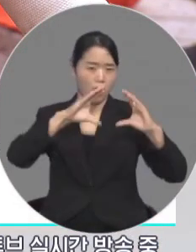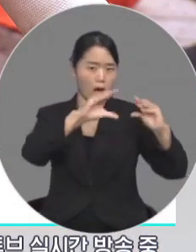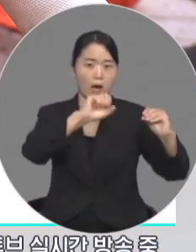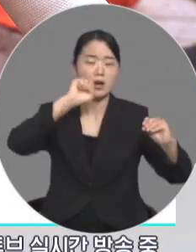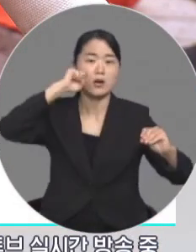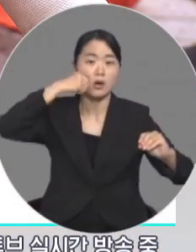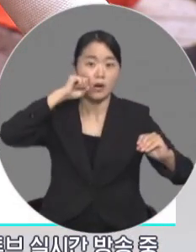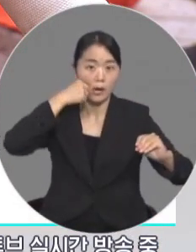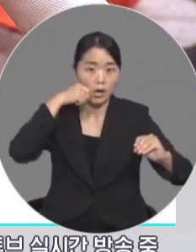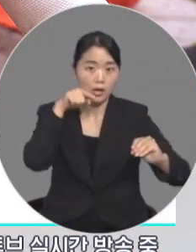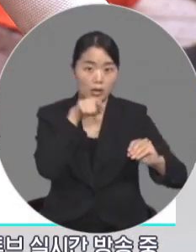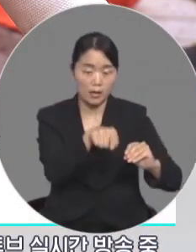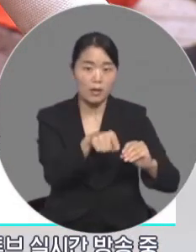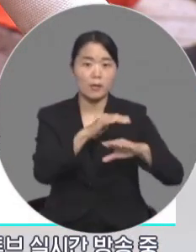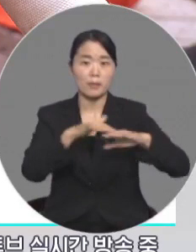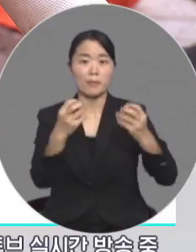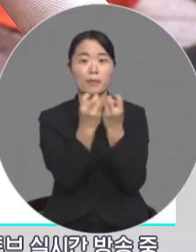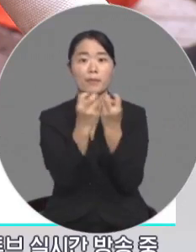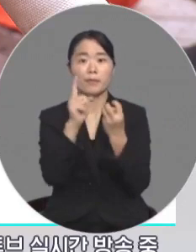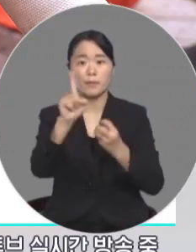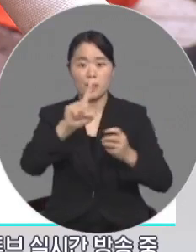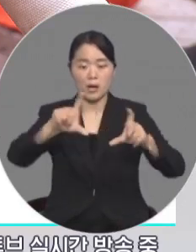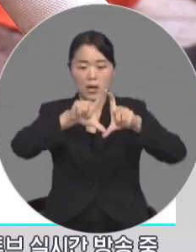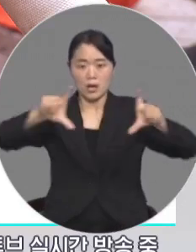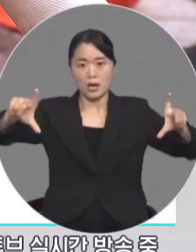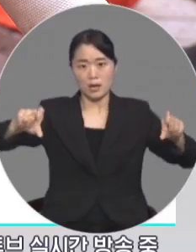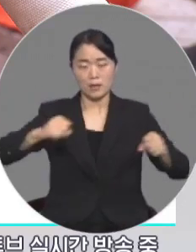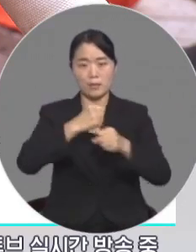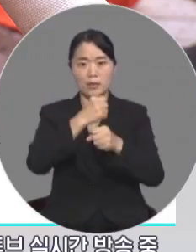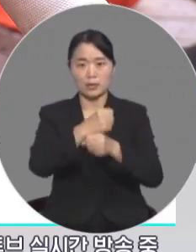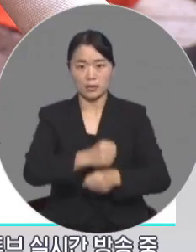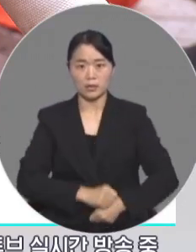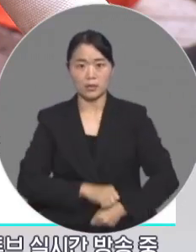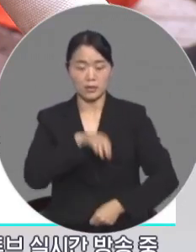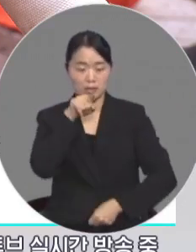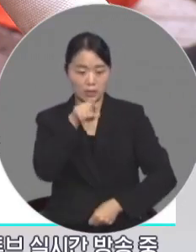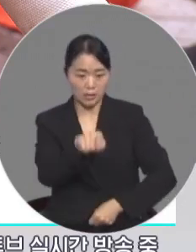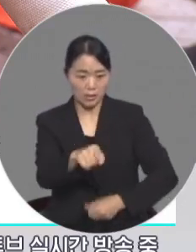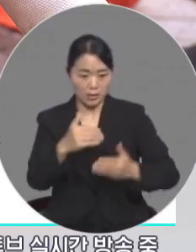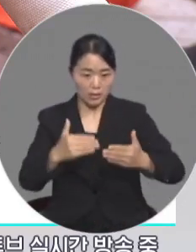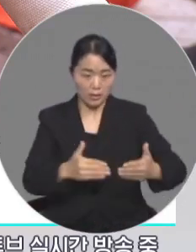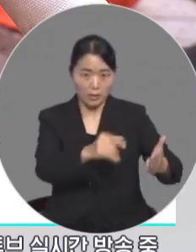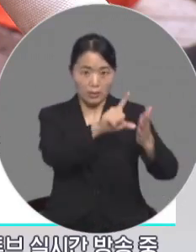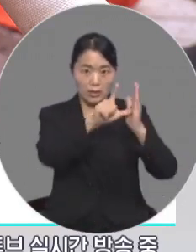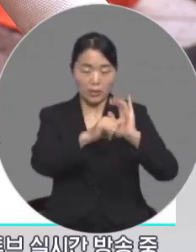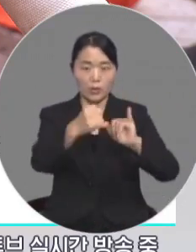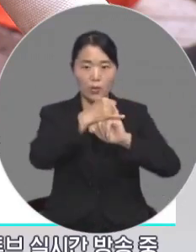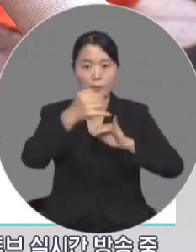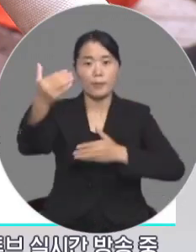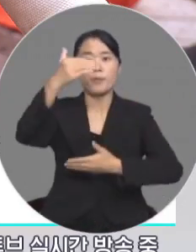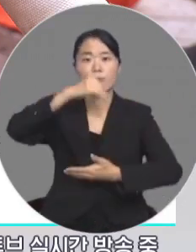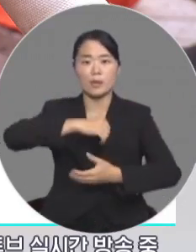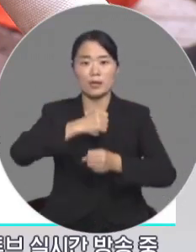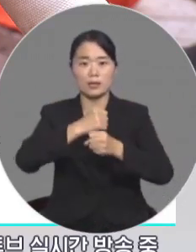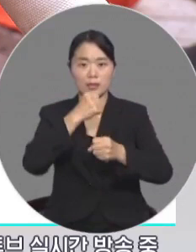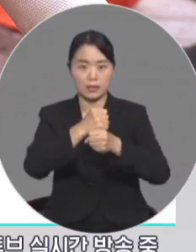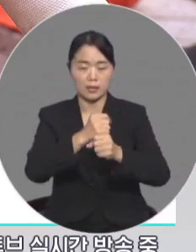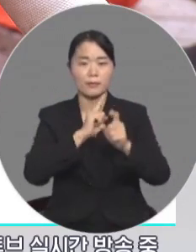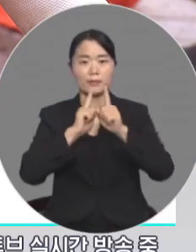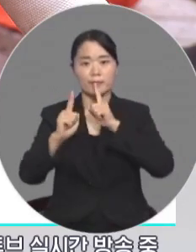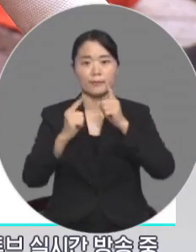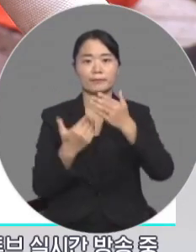열차단 패드가 대안이 될 수 있는데요. 시설 건립이나 제품 제작 단계서부터 의무화하자는 목소리가 나오고